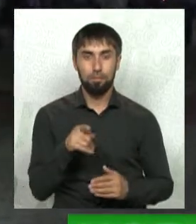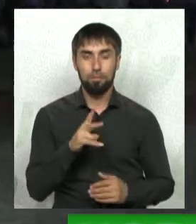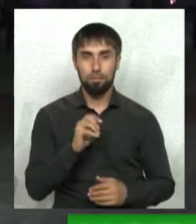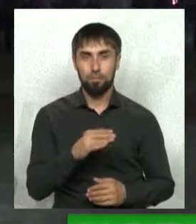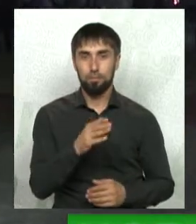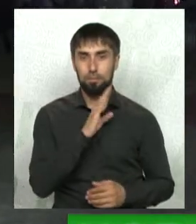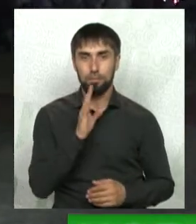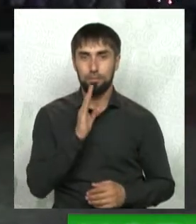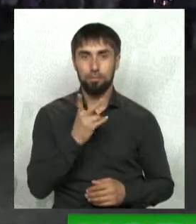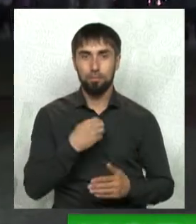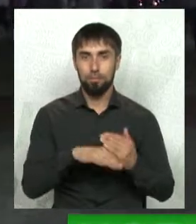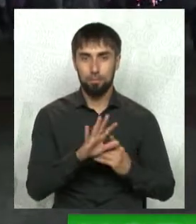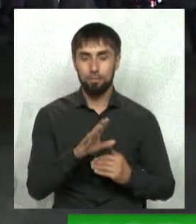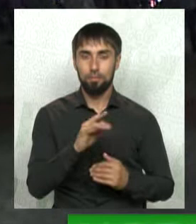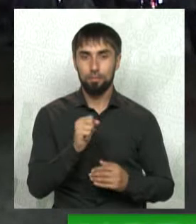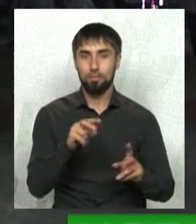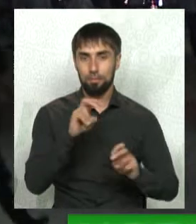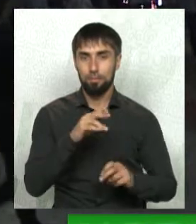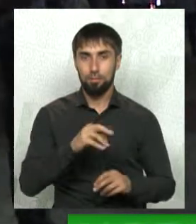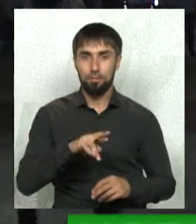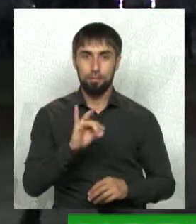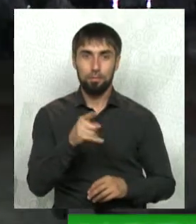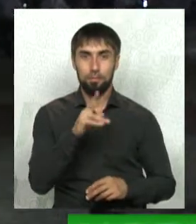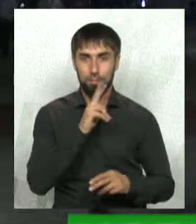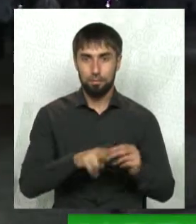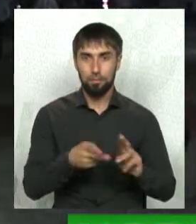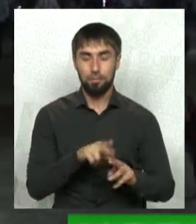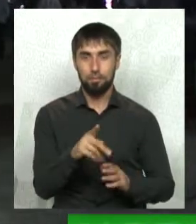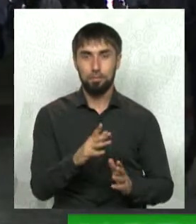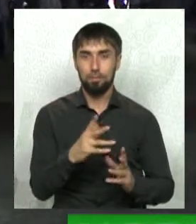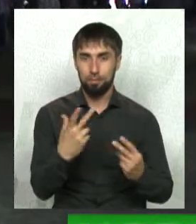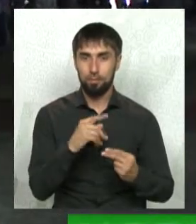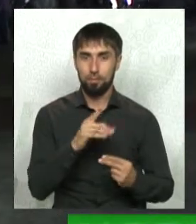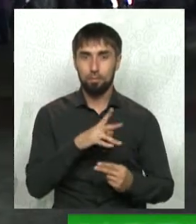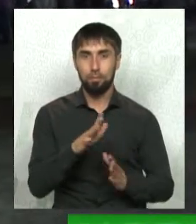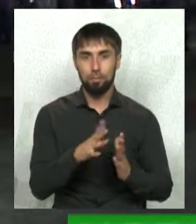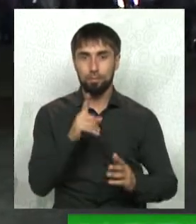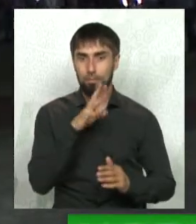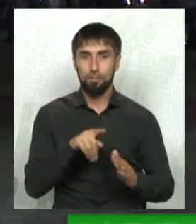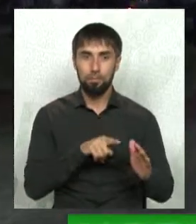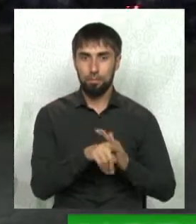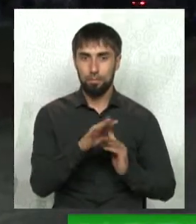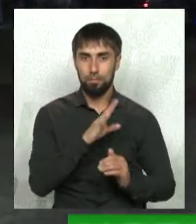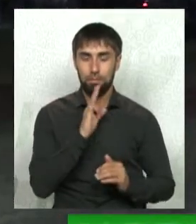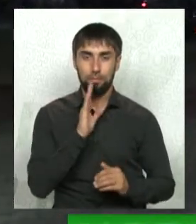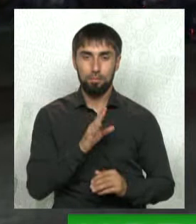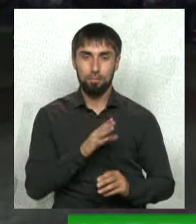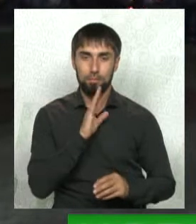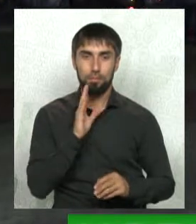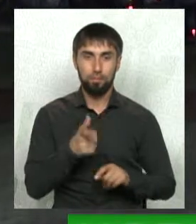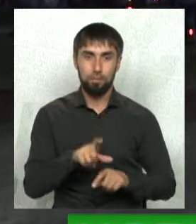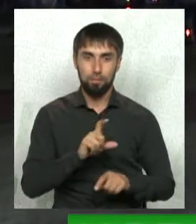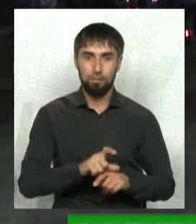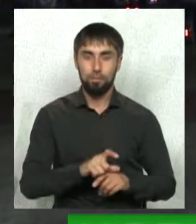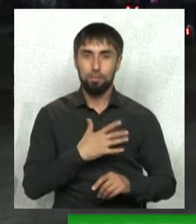Она тебя потеряла. Пообещай нам, пожалуйста, что ты больше не будешь от мамы убегать, хорошо? Мама очень переживает, мама очень